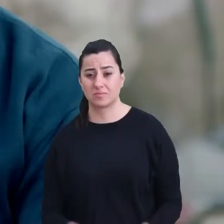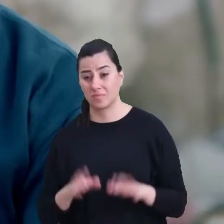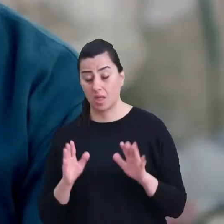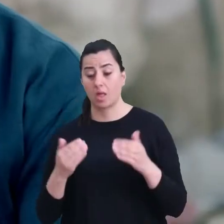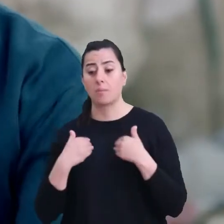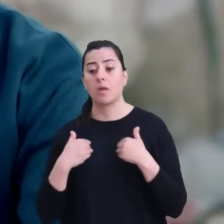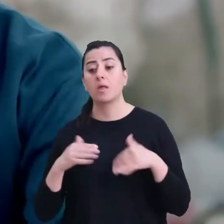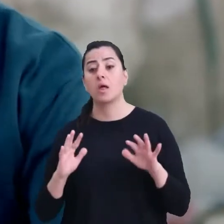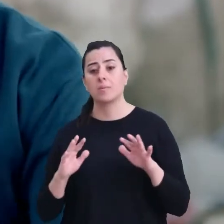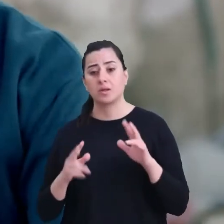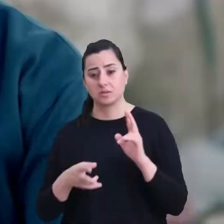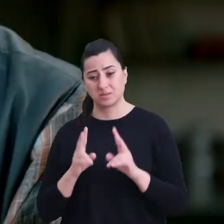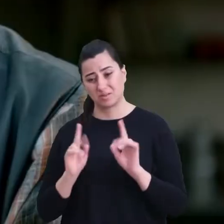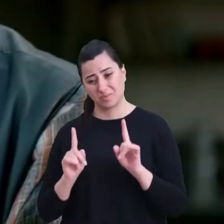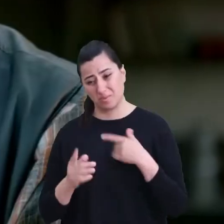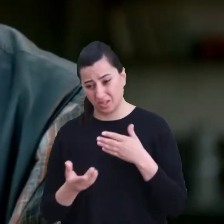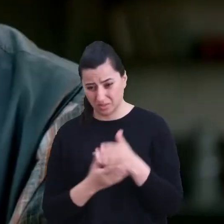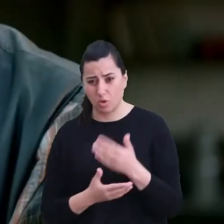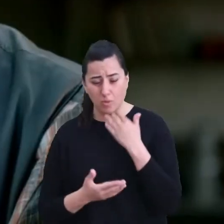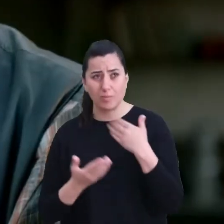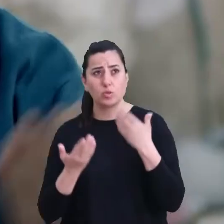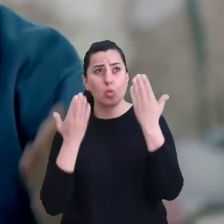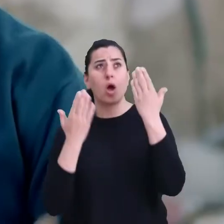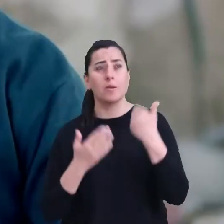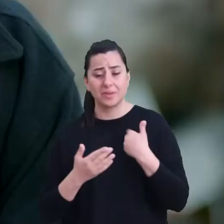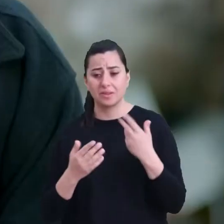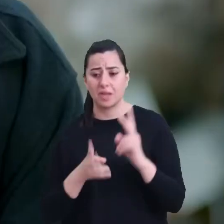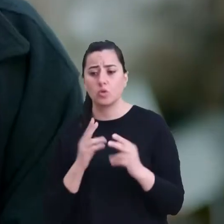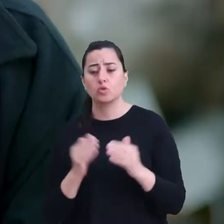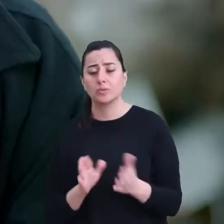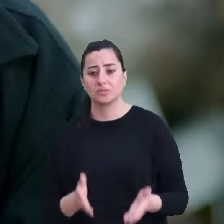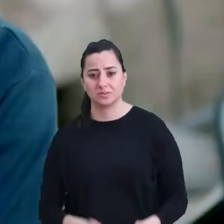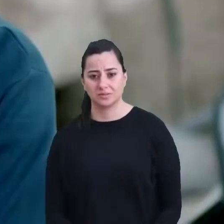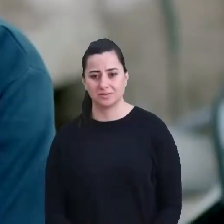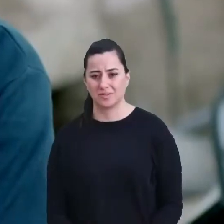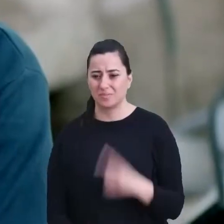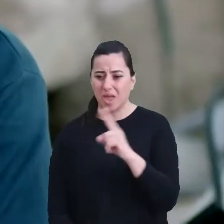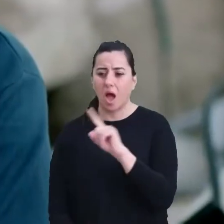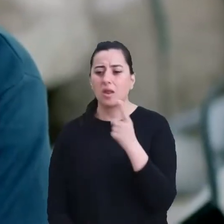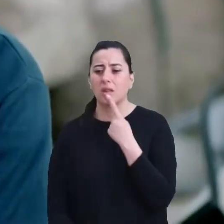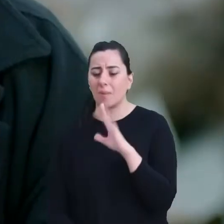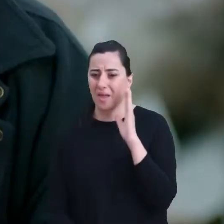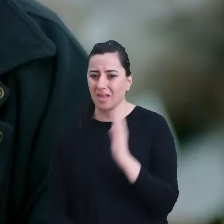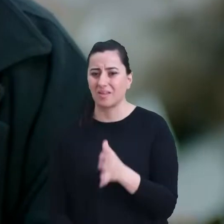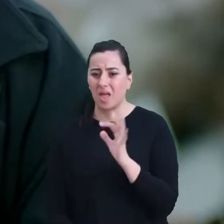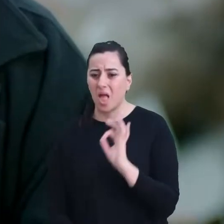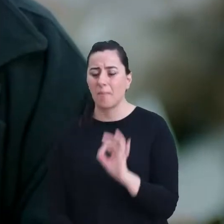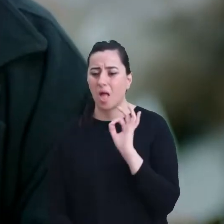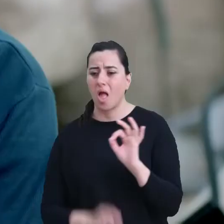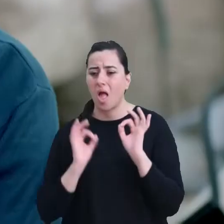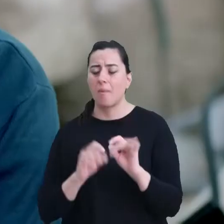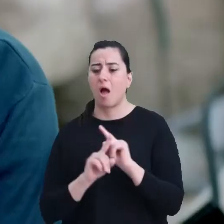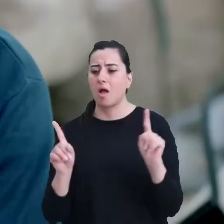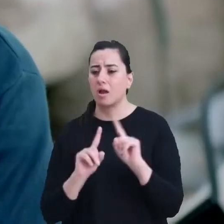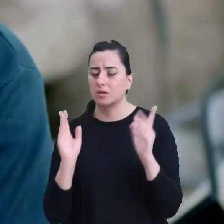Beni karıştırmadınız, bir tek tiyatro kaldıydı. Müezzin adam oğlum ben, ne tiyatrosu? Yine bir şeye de itiraz etme be. Bir şeye de itiraz etme